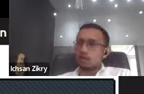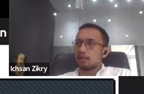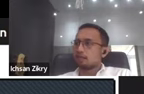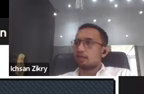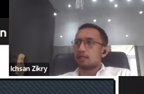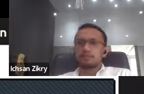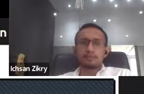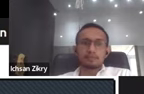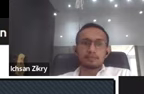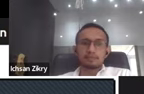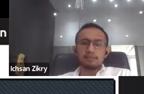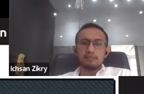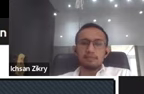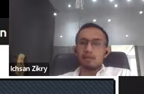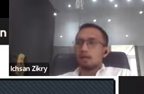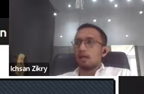next dulu slide-nya, Mbak.